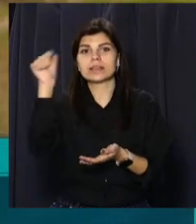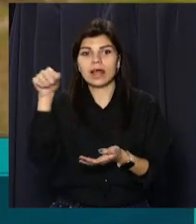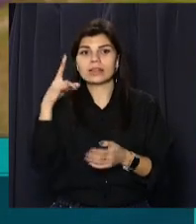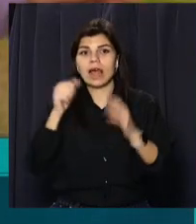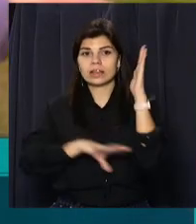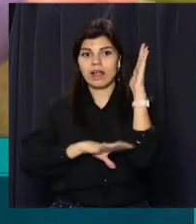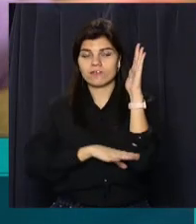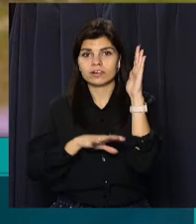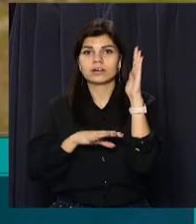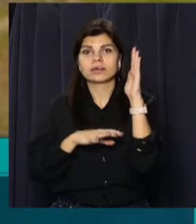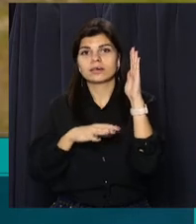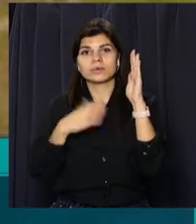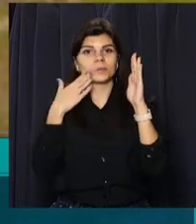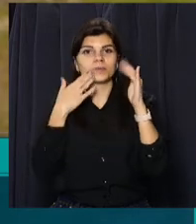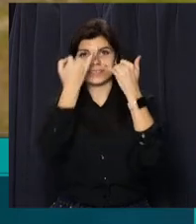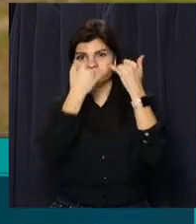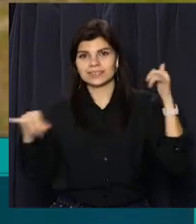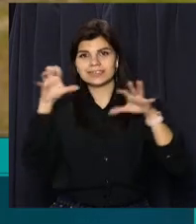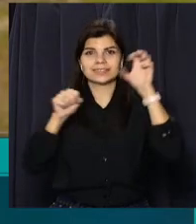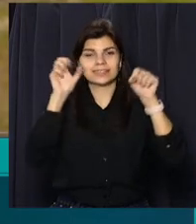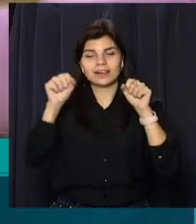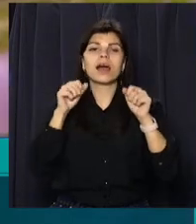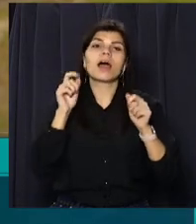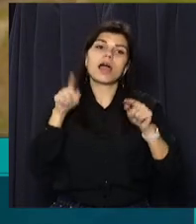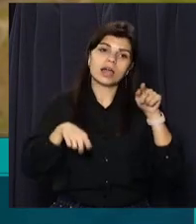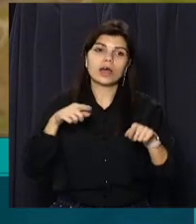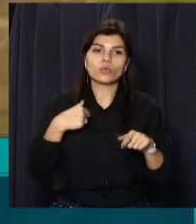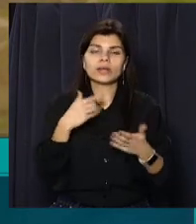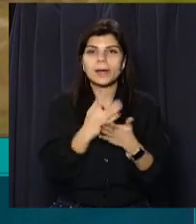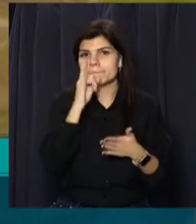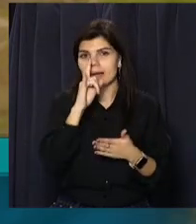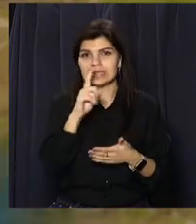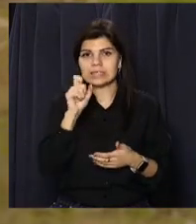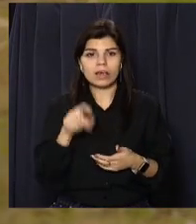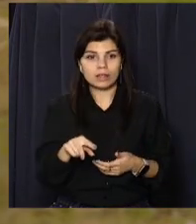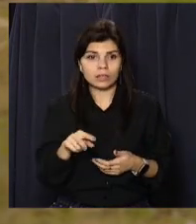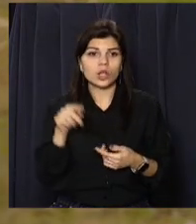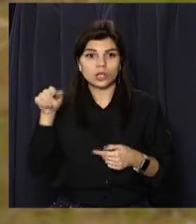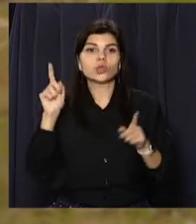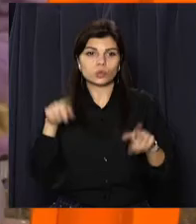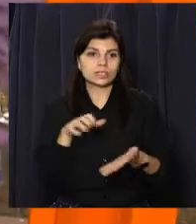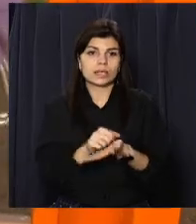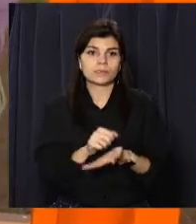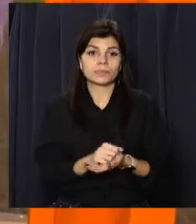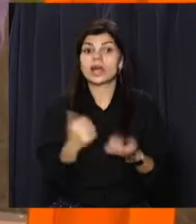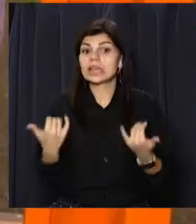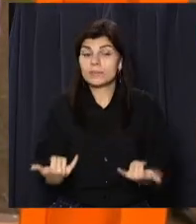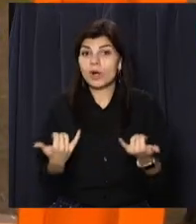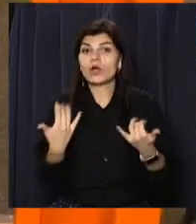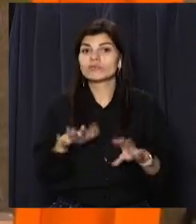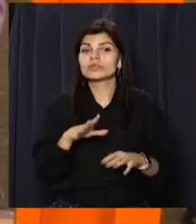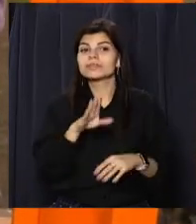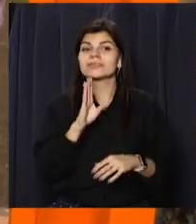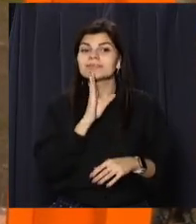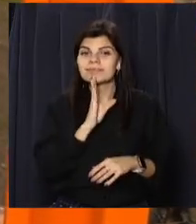деревах, в'язали переправи і займалися. А іноді там у нас є маленькі зали, теж там займалися. Тепер же Вероніка